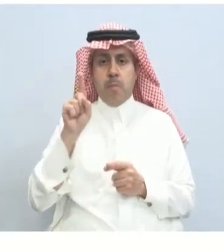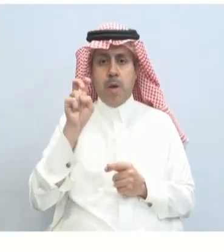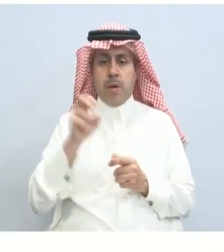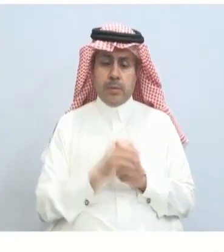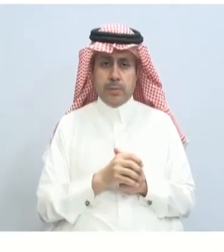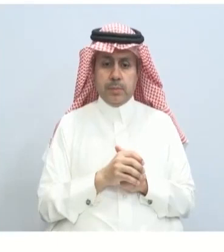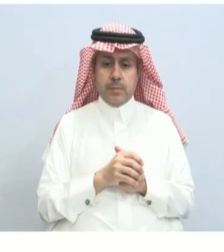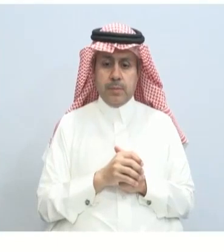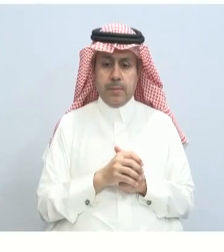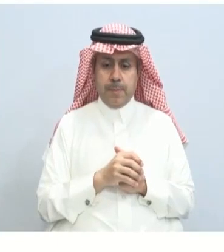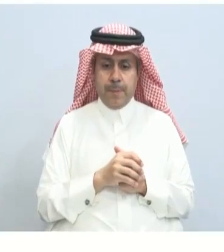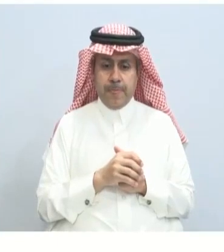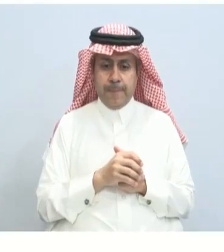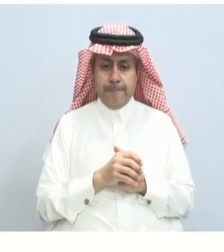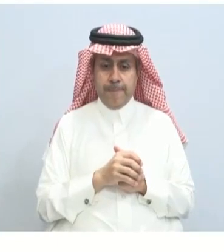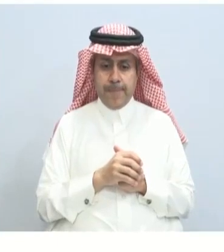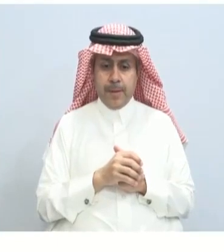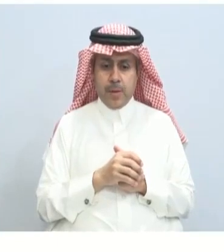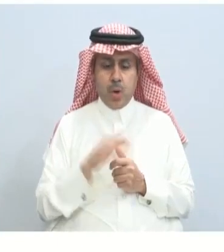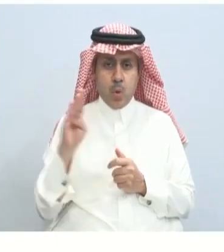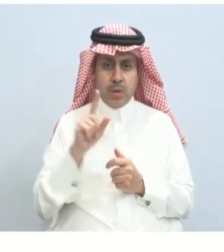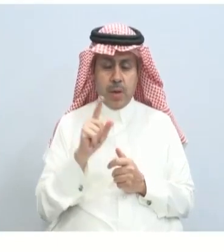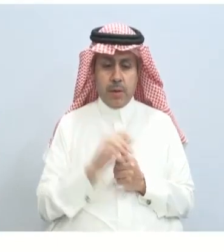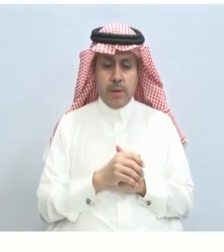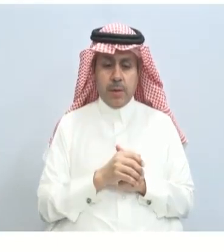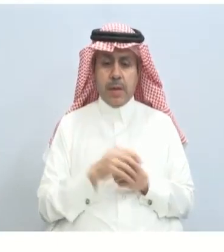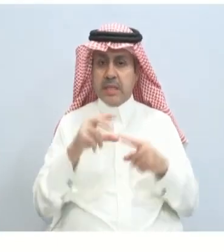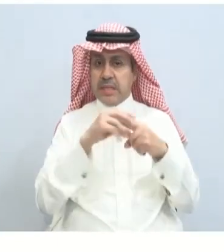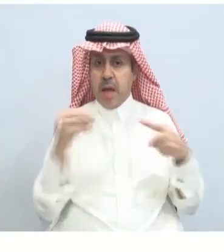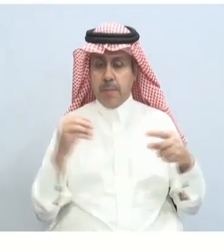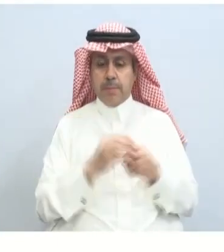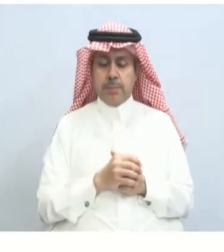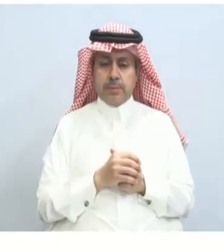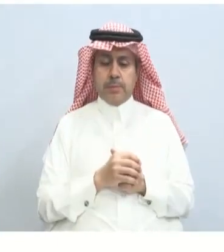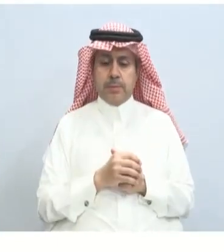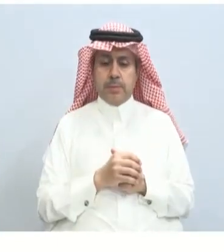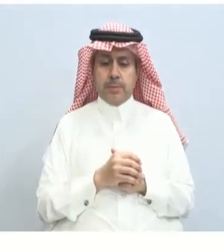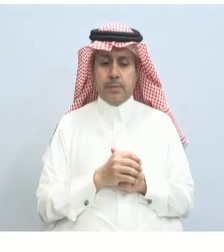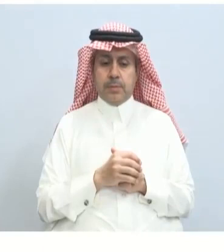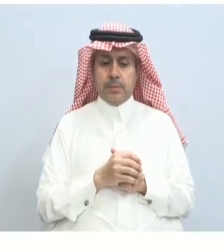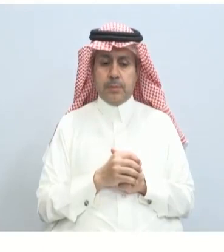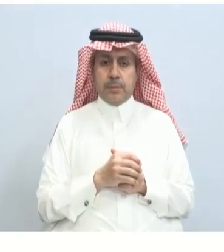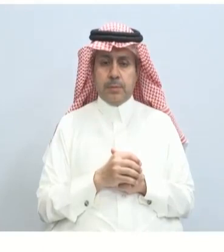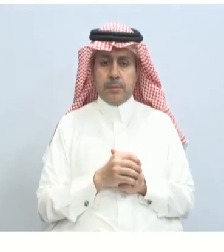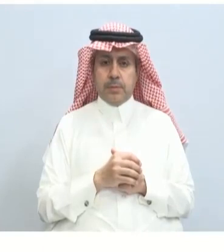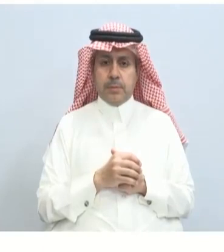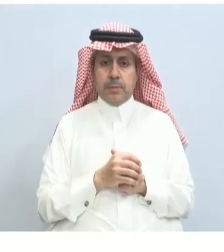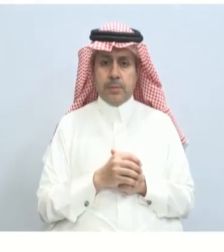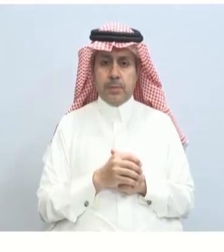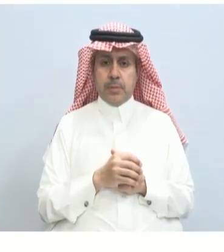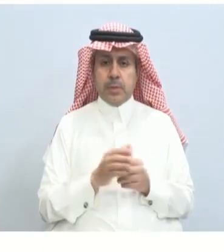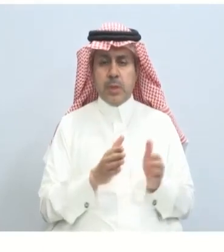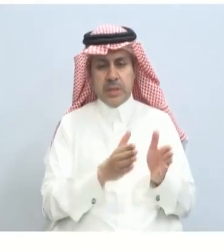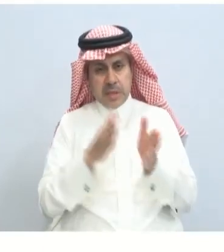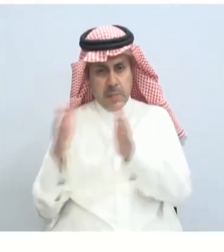كاشه قلنا ان الكوساين هنا سيكون سالب وبالتالي طالما ان سالب اذا ممكن انا استبعد اجا جميع الاجابات